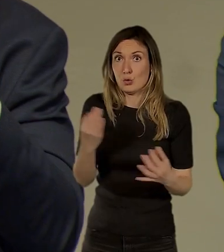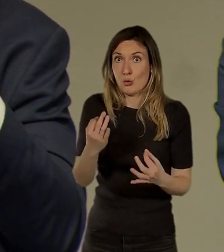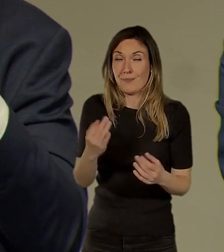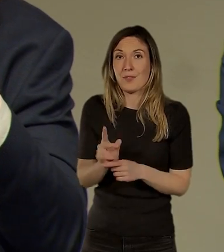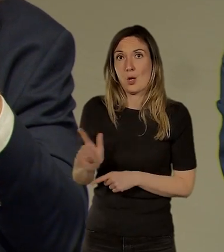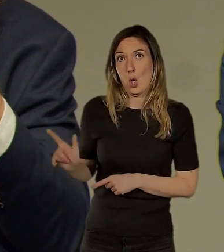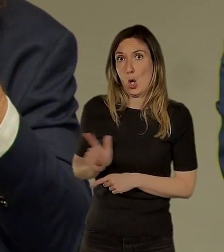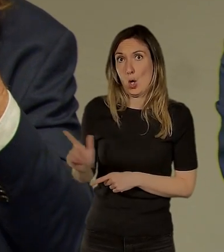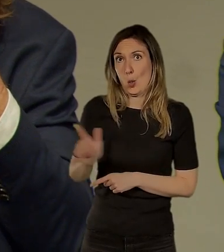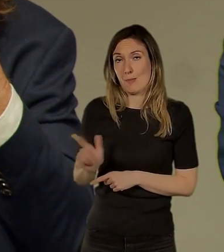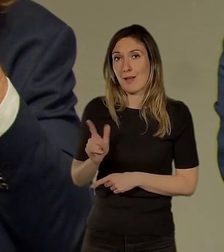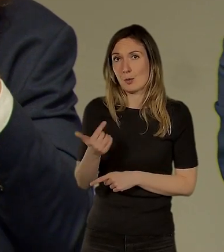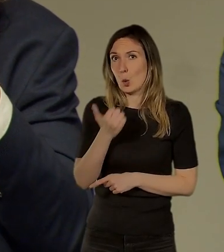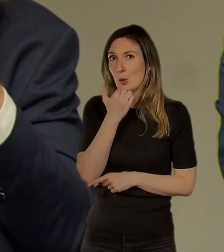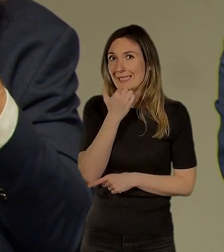Zdeňkem zastupujeme